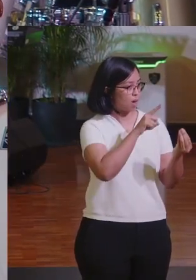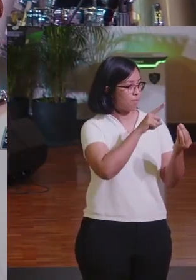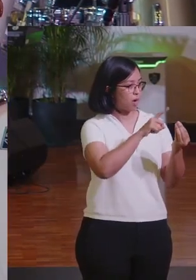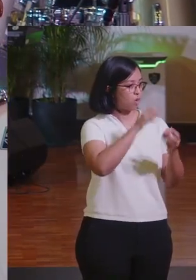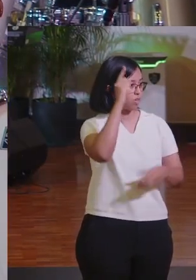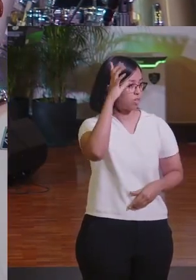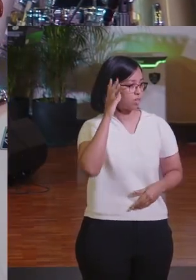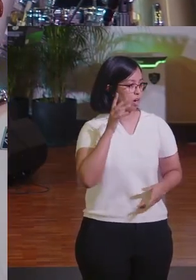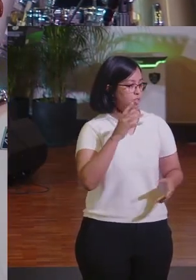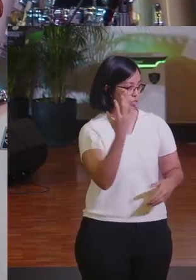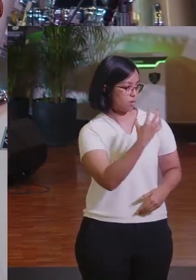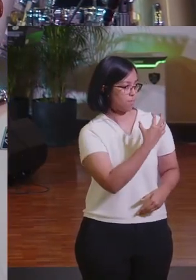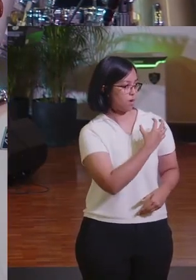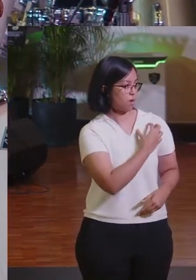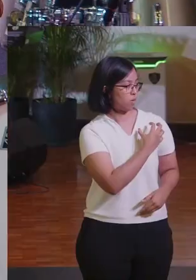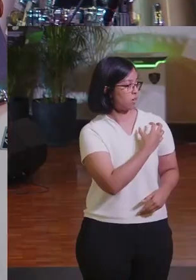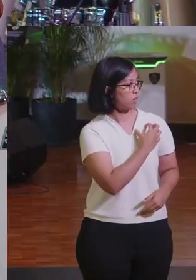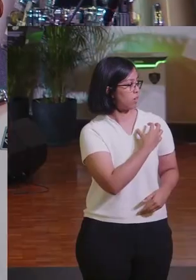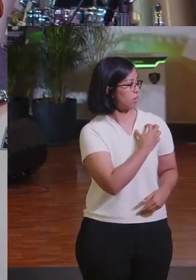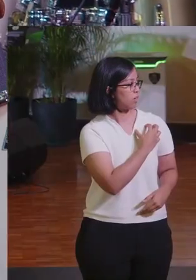Diyos o ang kanyang tatlong salita.